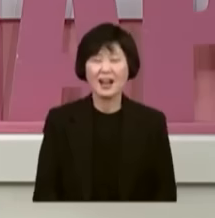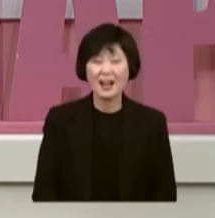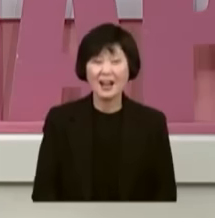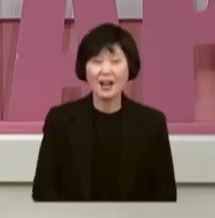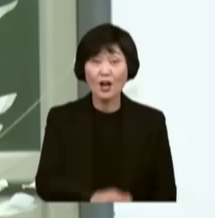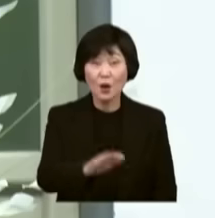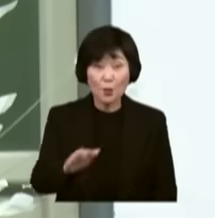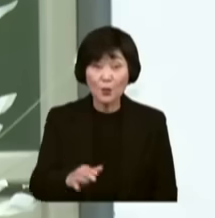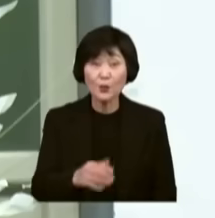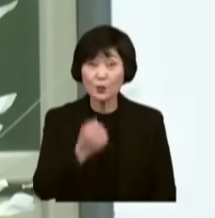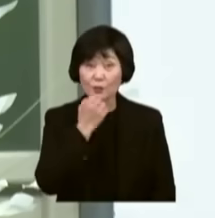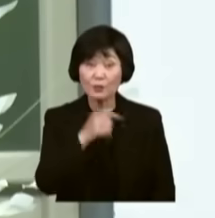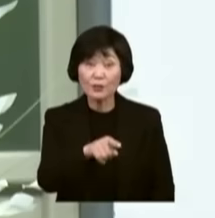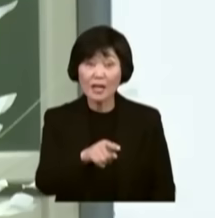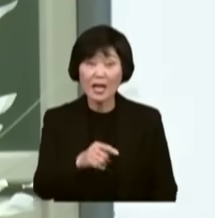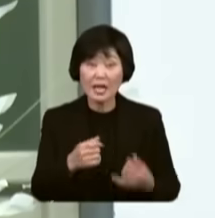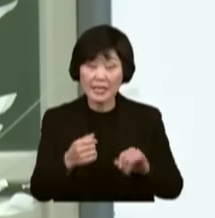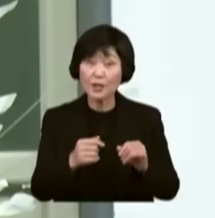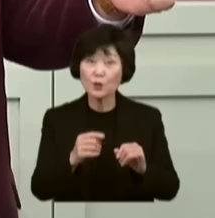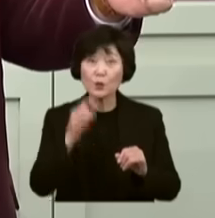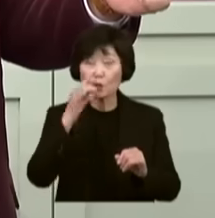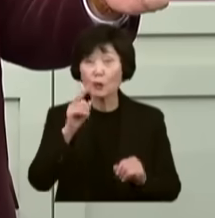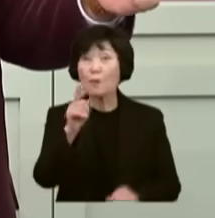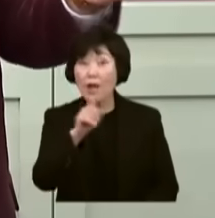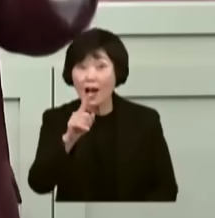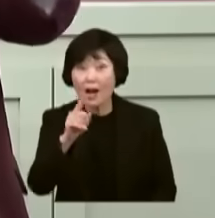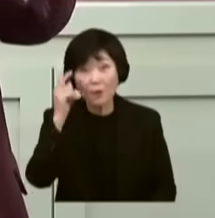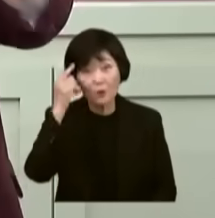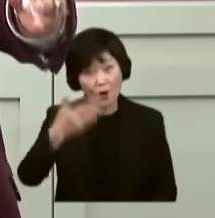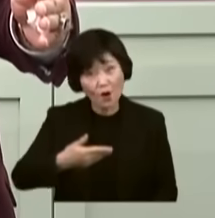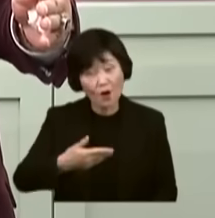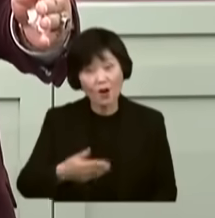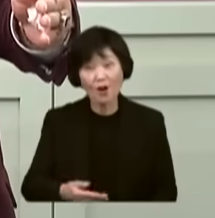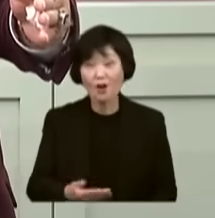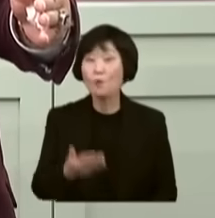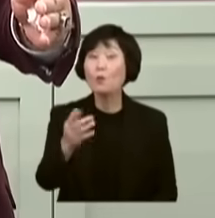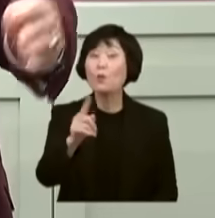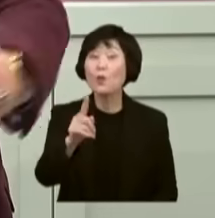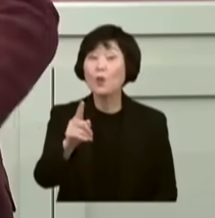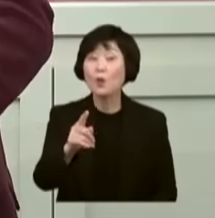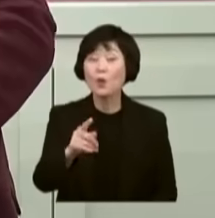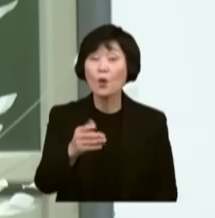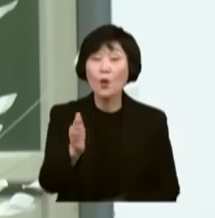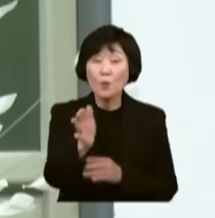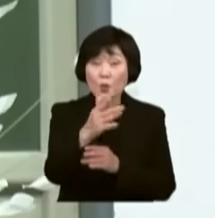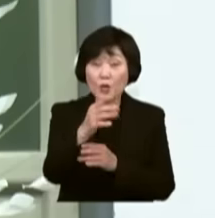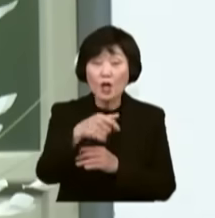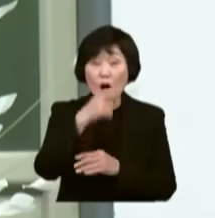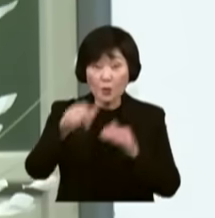얘는 궁금하니까 뭐야? 그러면 뭐겠어요? 지선 씨. 물고기가 물속에서 방귀를 끼면 어떤 소리가